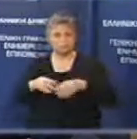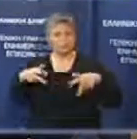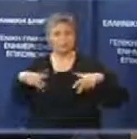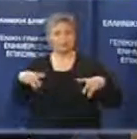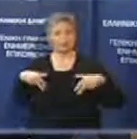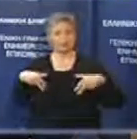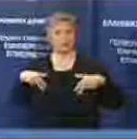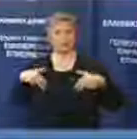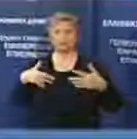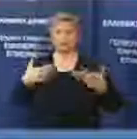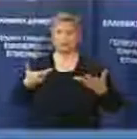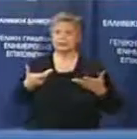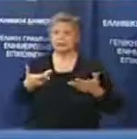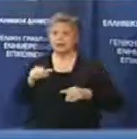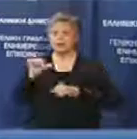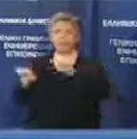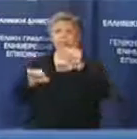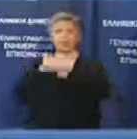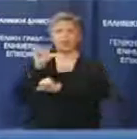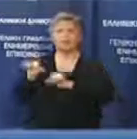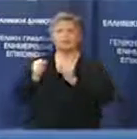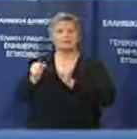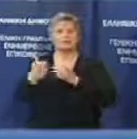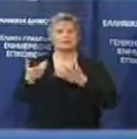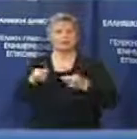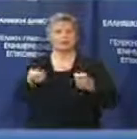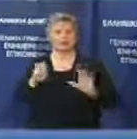είναι στο τραπέζι. Κοιτάξτε,